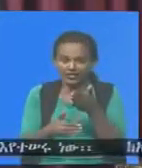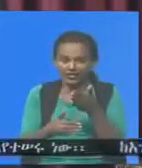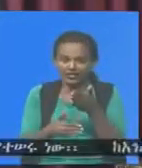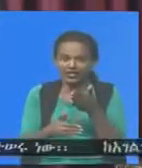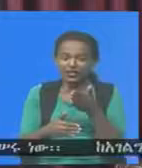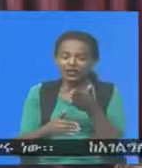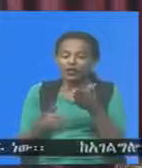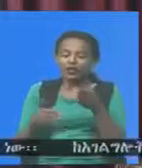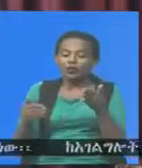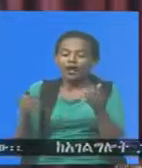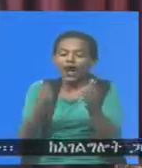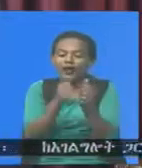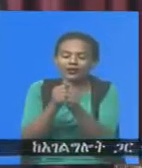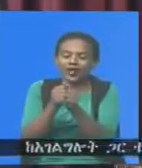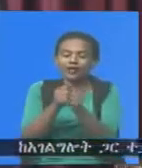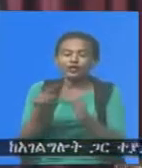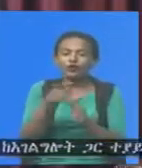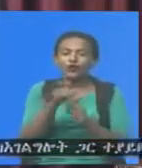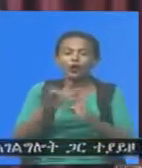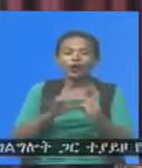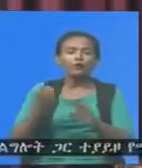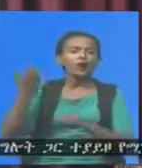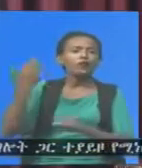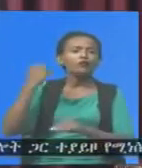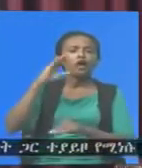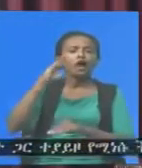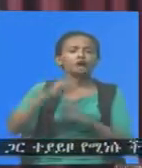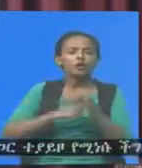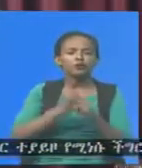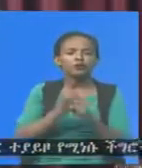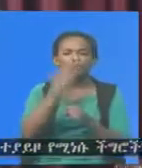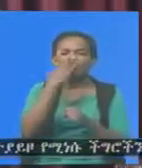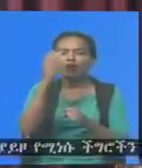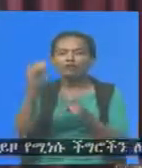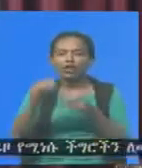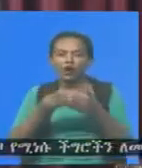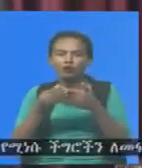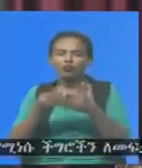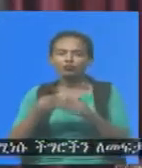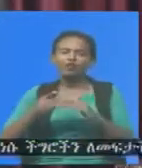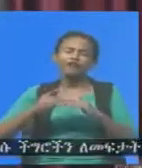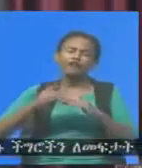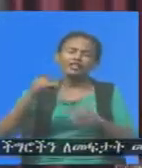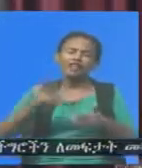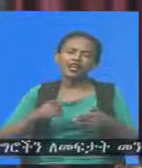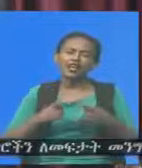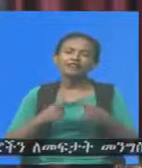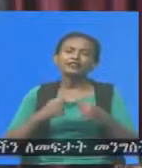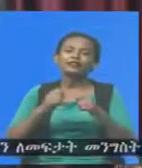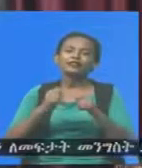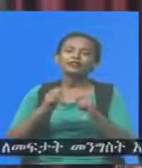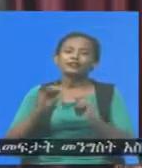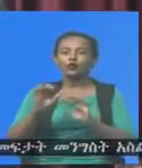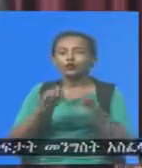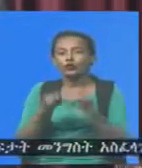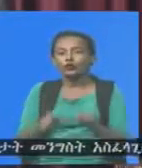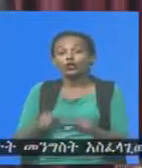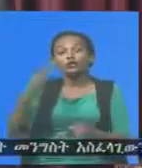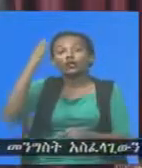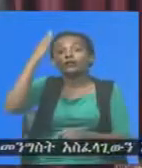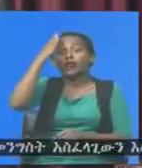ወደ ኢንተግሬሽን ለማምጣት ላለፉት 50 አመታት የአፍሪካ መሪዎች ከፍተኛ ጥረት ሲያደርጉ ቆይተዋል።